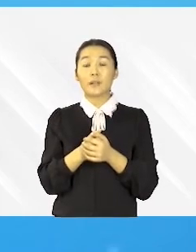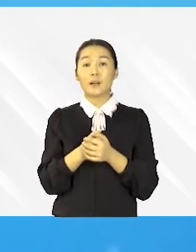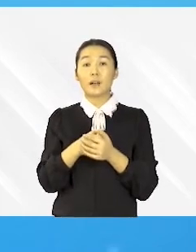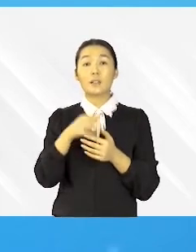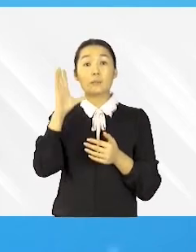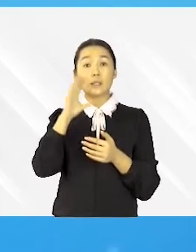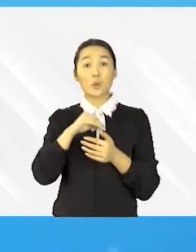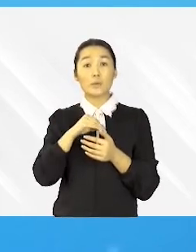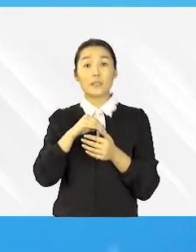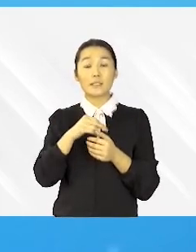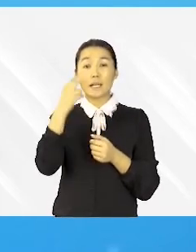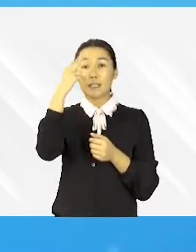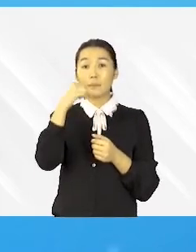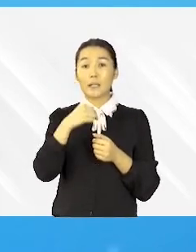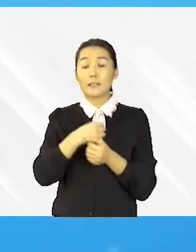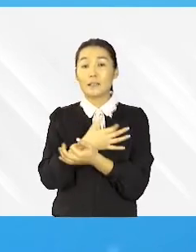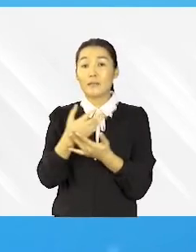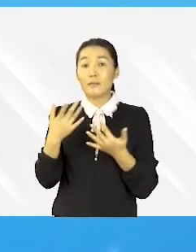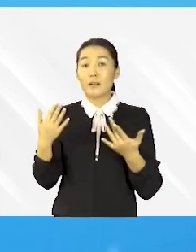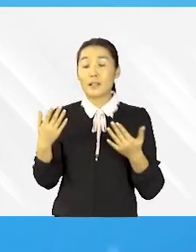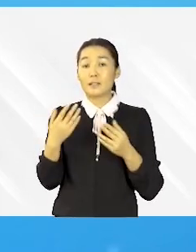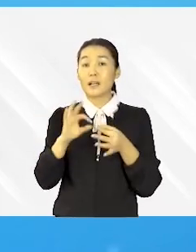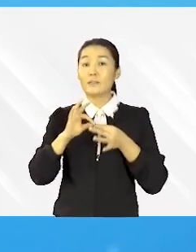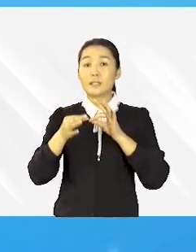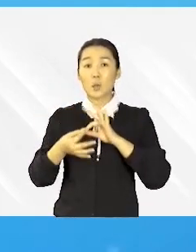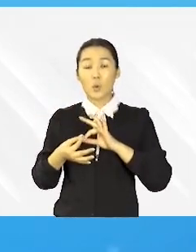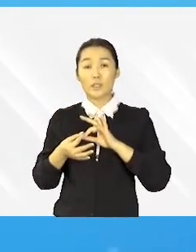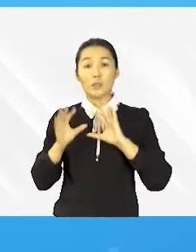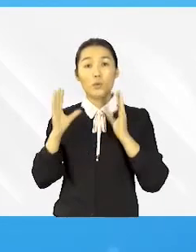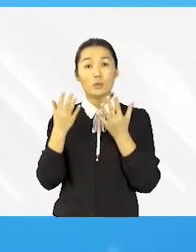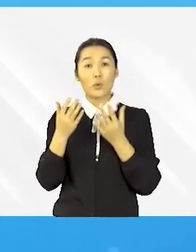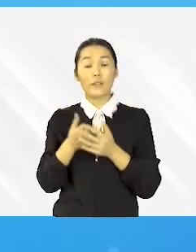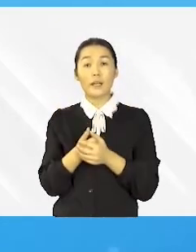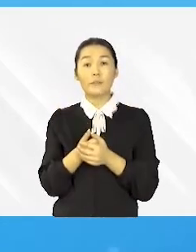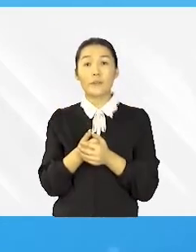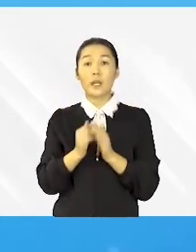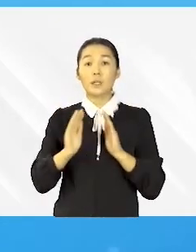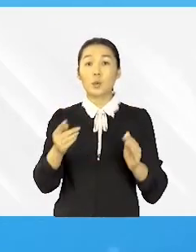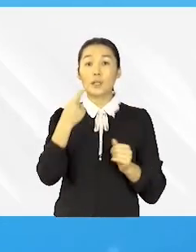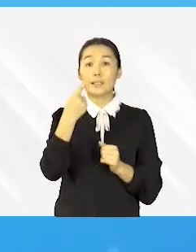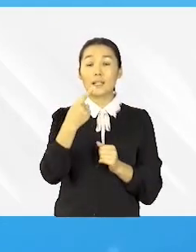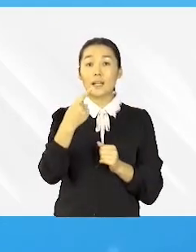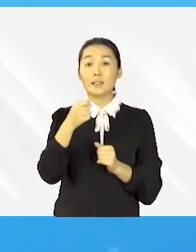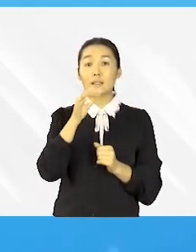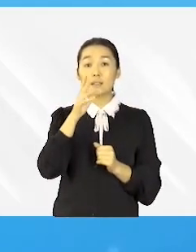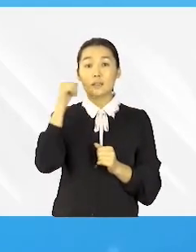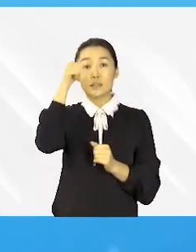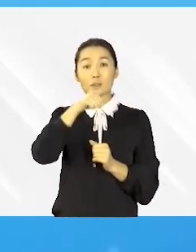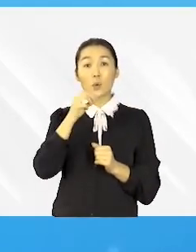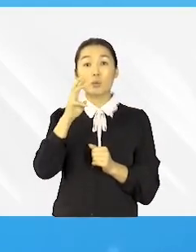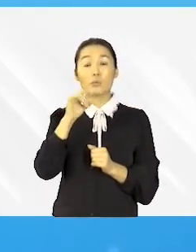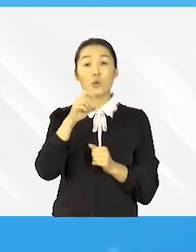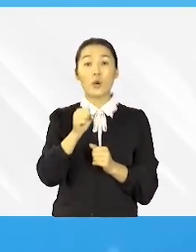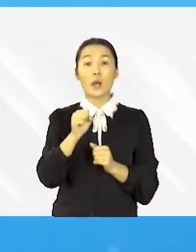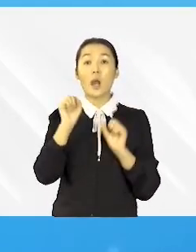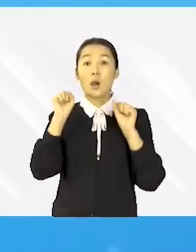к адаптации в разных, подчас очень сложных условиях. Только за один сезон обыкновенная муха может отложить